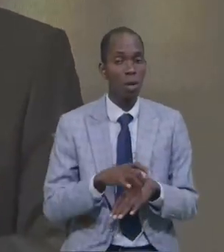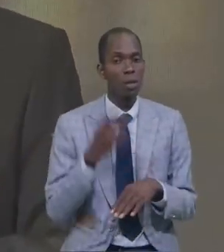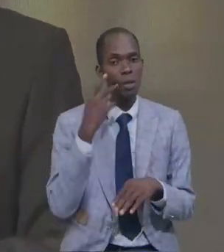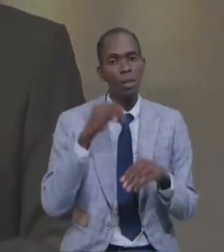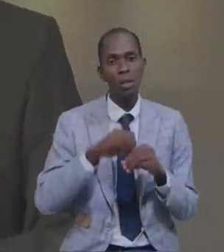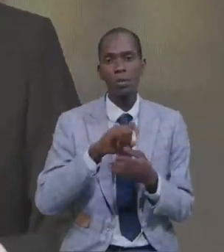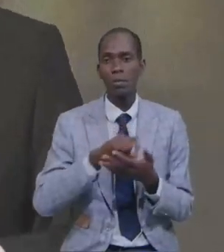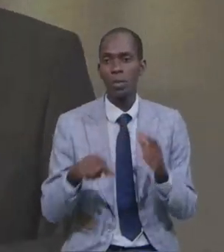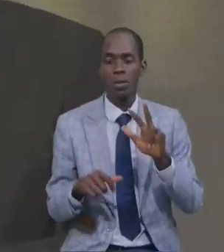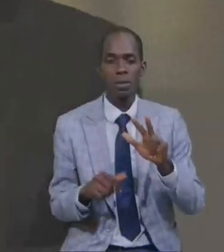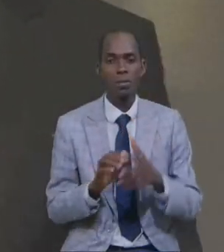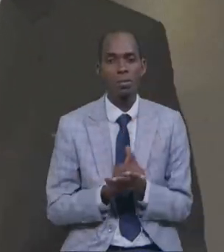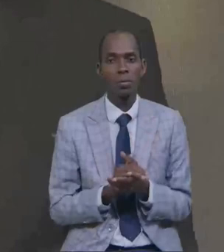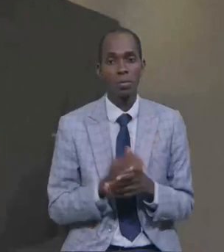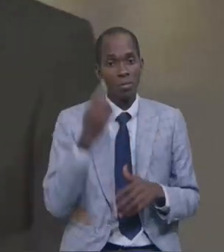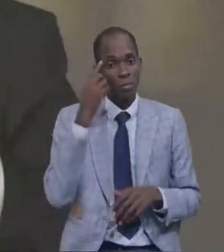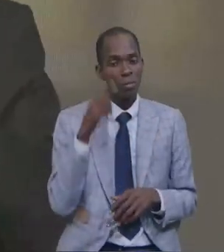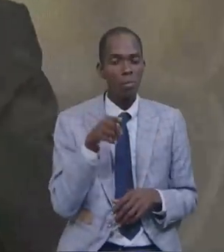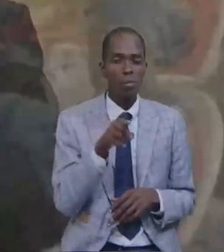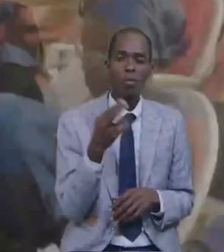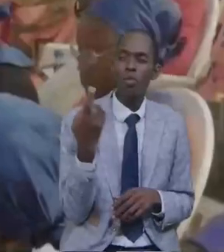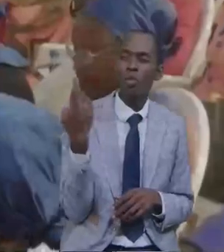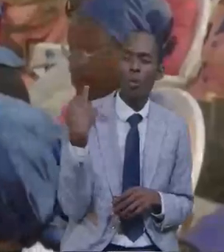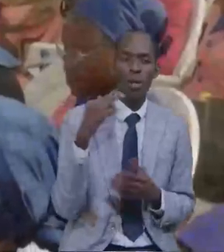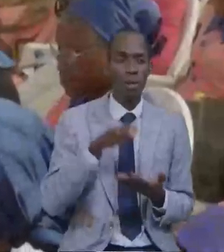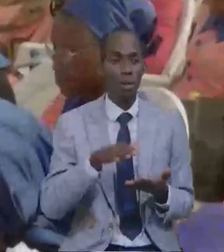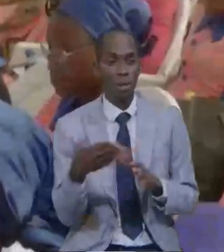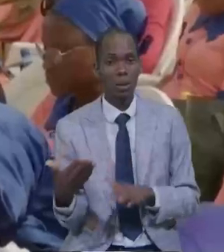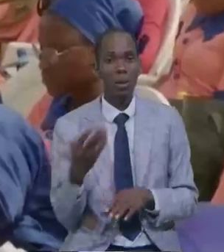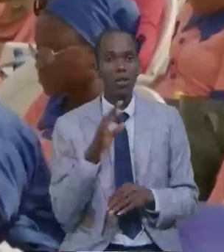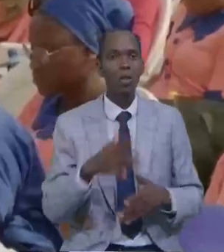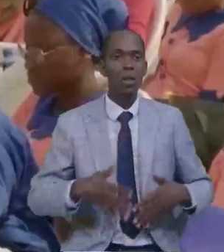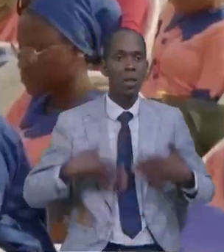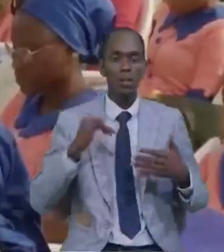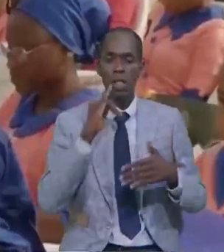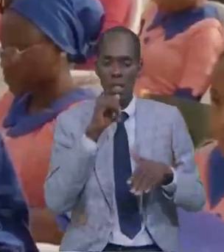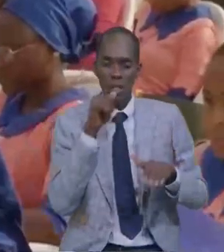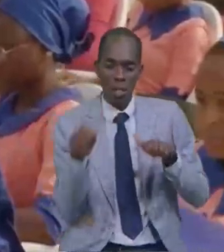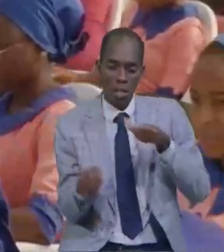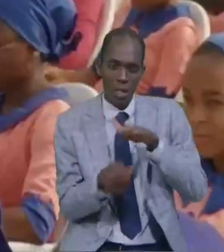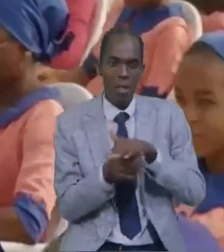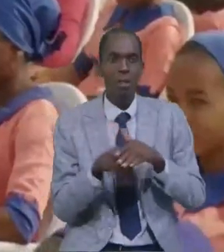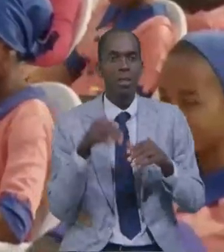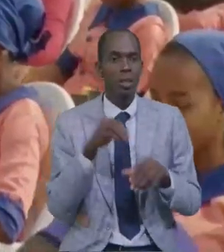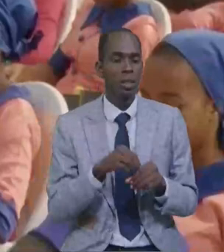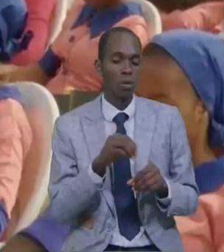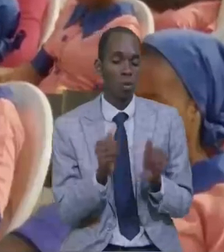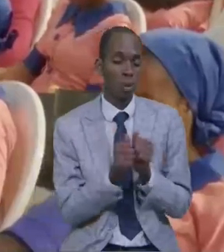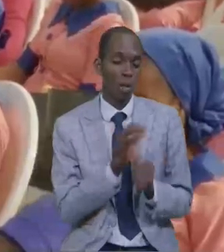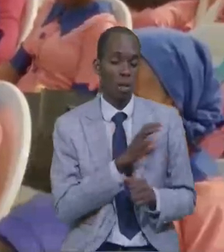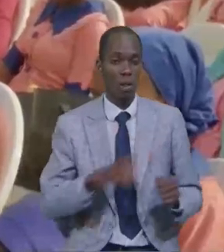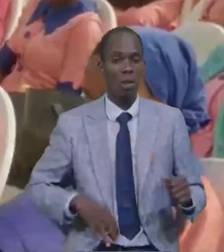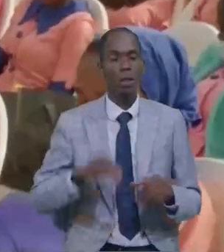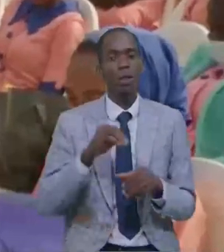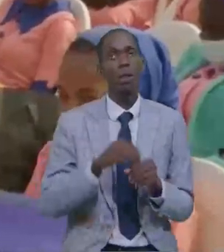Christ en Dieu. Maintenant, verset 4 dit, quand Christ, votre vie, paraîtra,